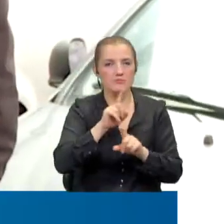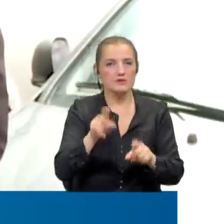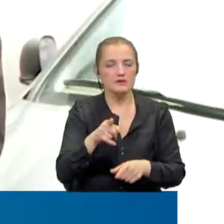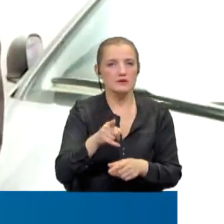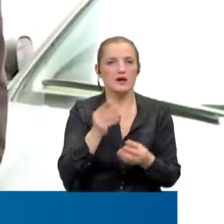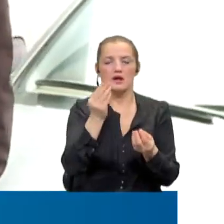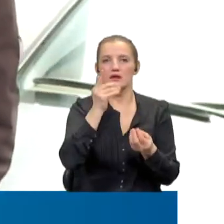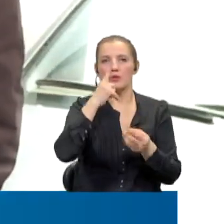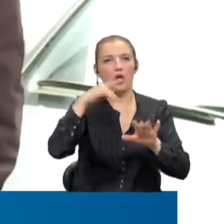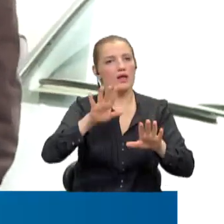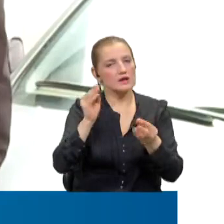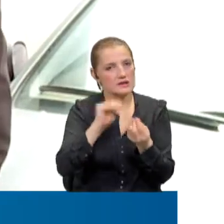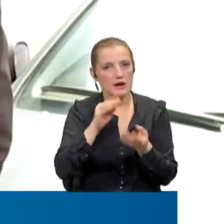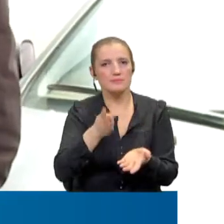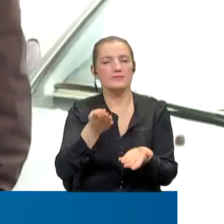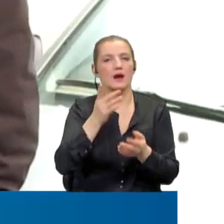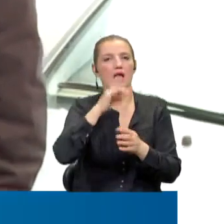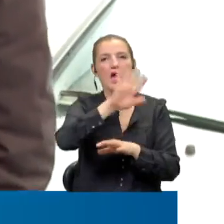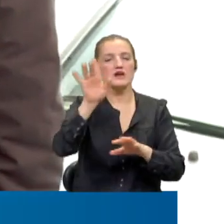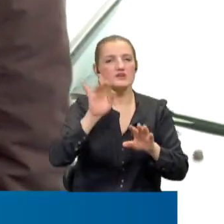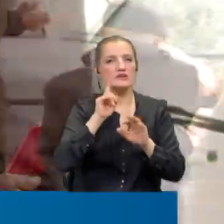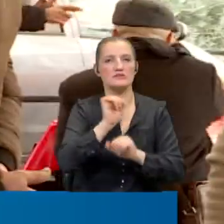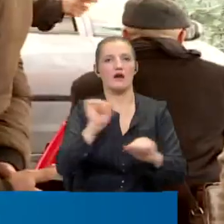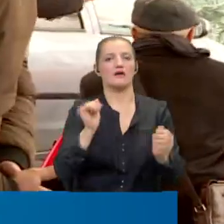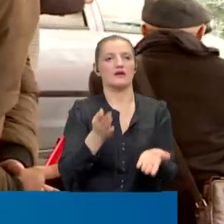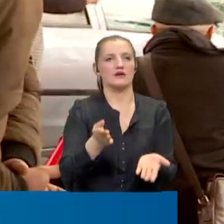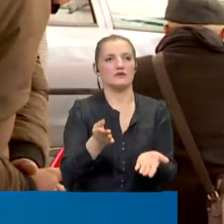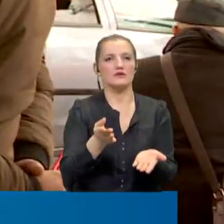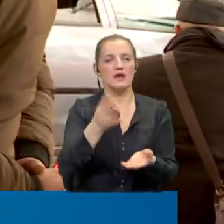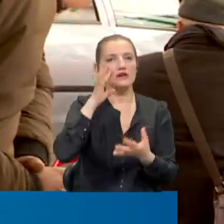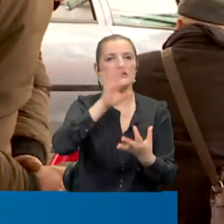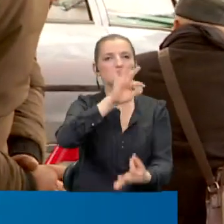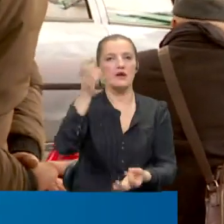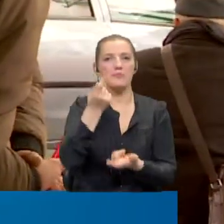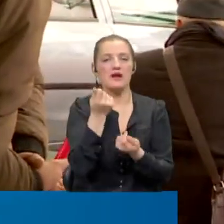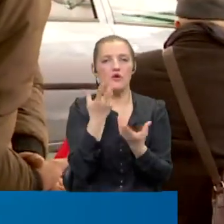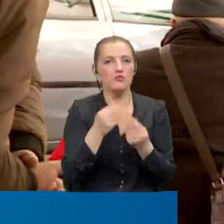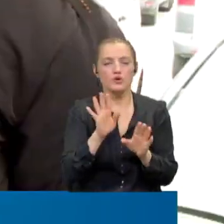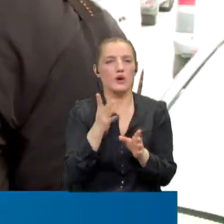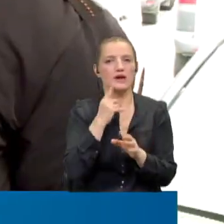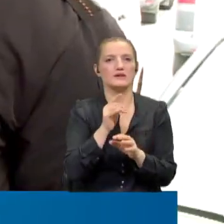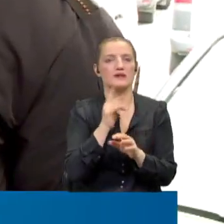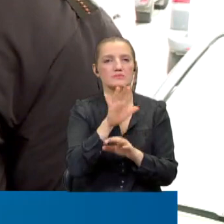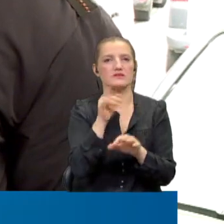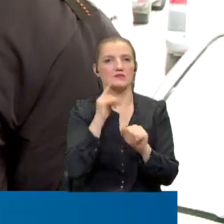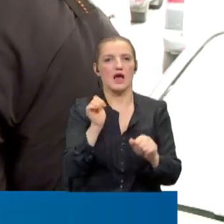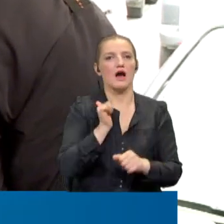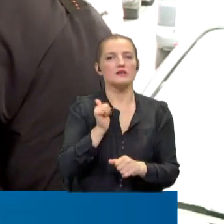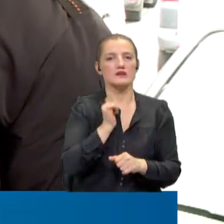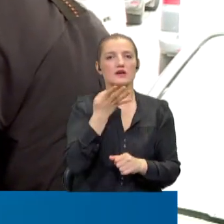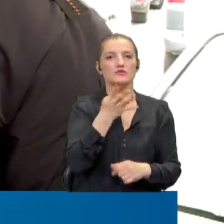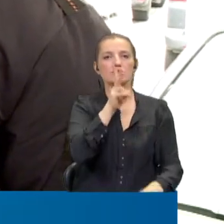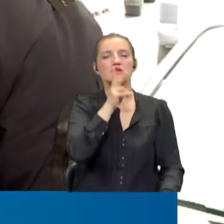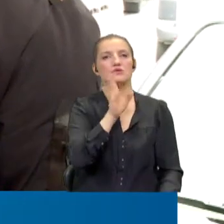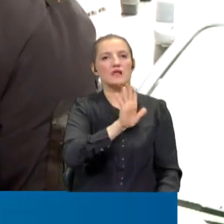akıyor gidiyor doğal gaz Geliyor geliyor bak gidiyor insanların etkiliyor yani asgari ücrete